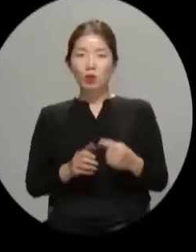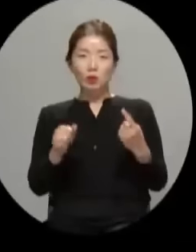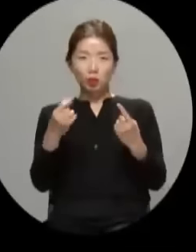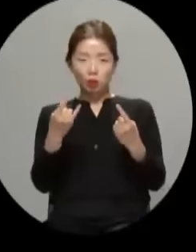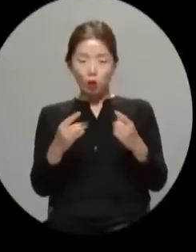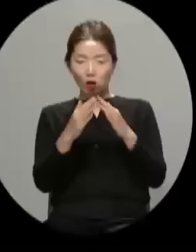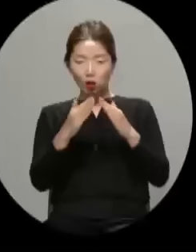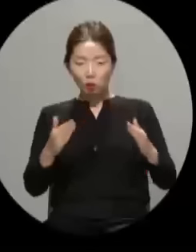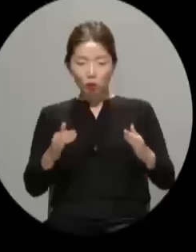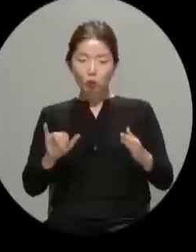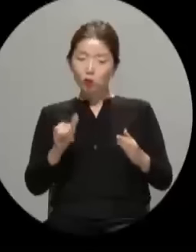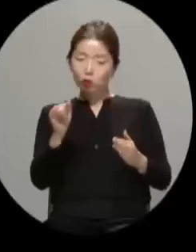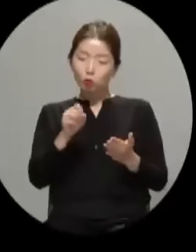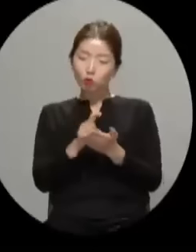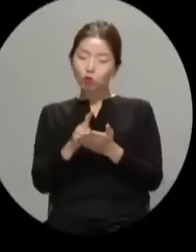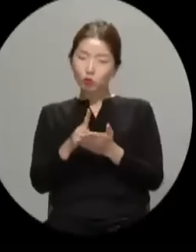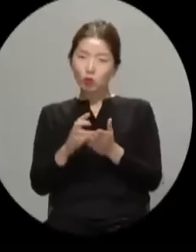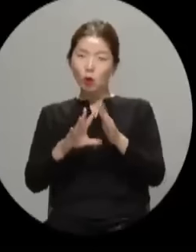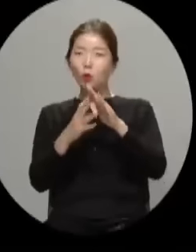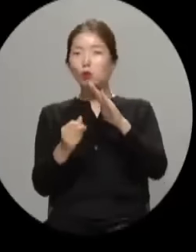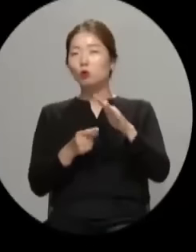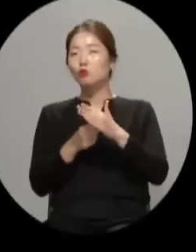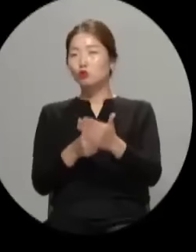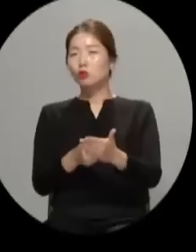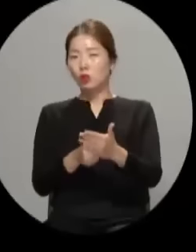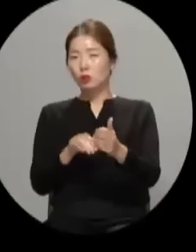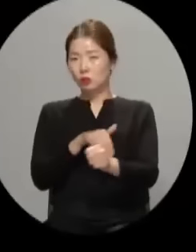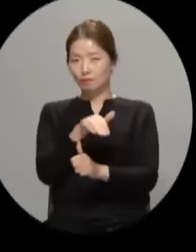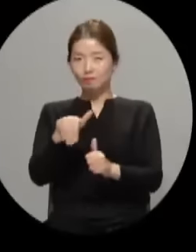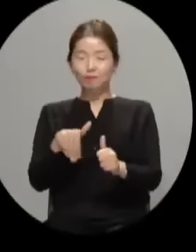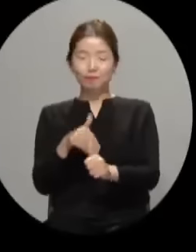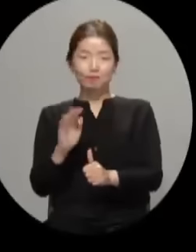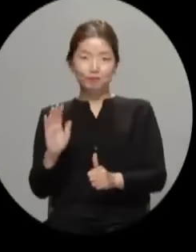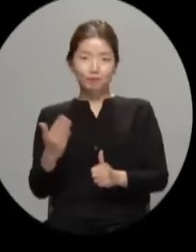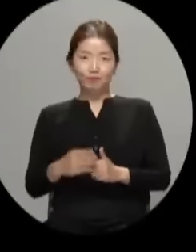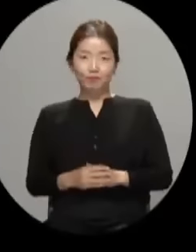제1회 전주 드론 축구 월드컵은 추진되고 있습니다. MBC 뉴스 박혜진입니다.